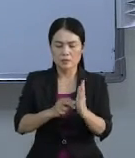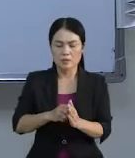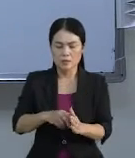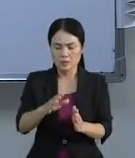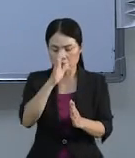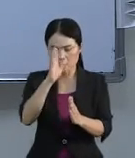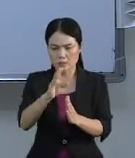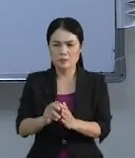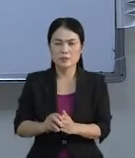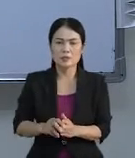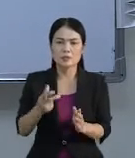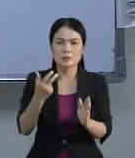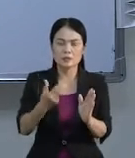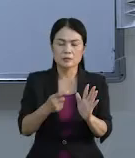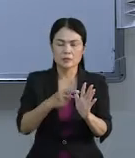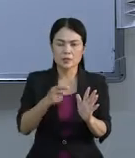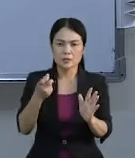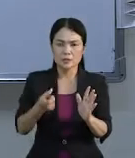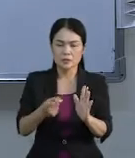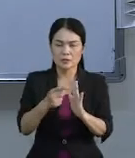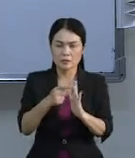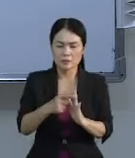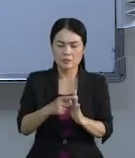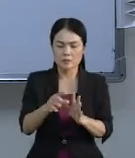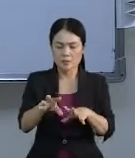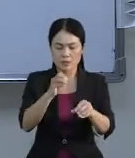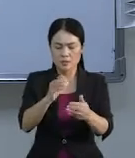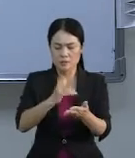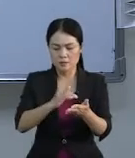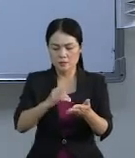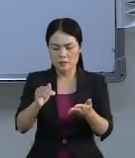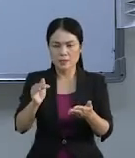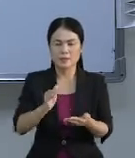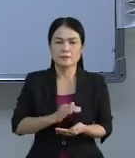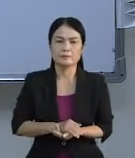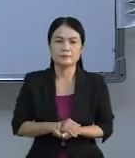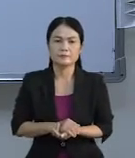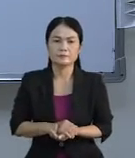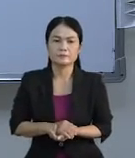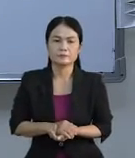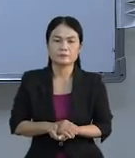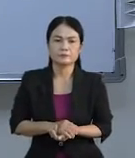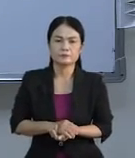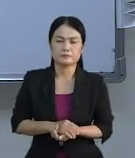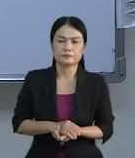ថាដូនេះមកសិក្សាទៀតប៉ុន្តែតាក់ទងជាមួយនឹងមេរៀនសំណេរម្ដង